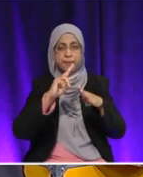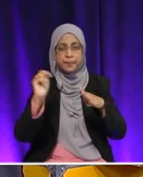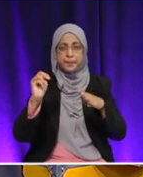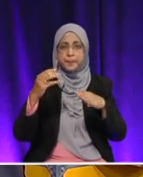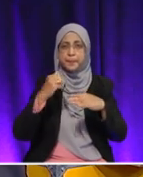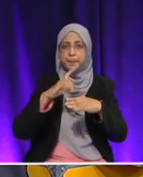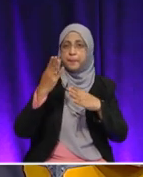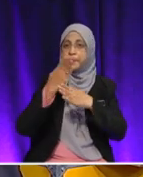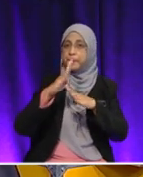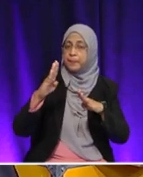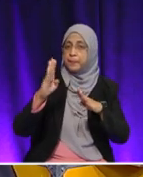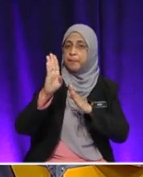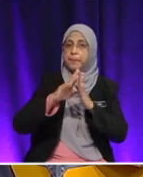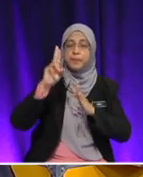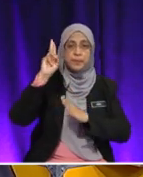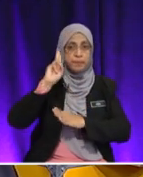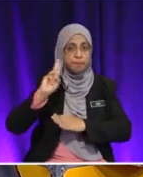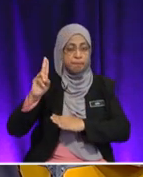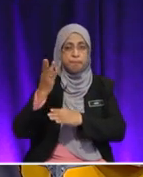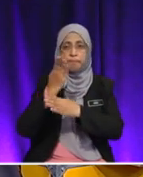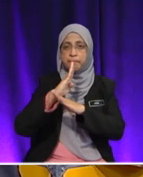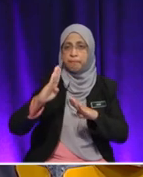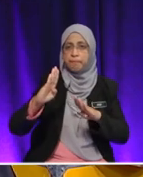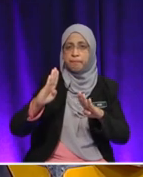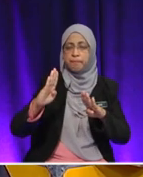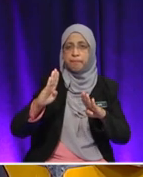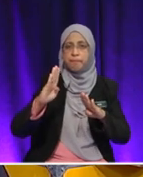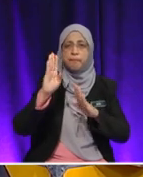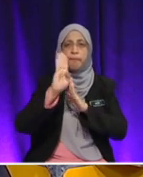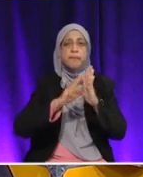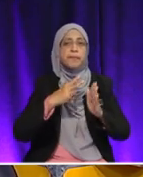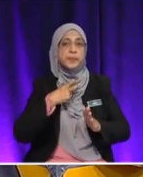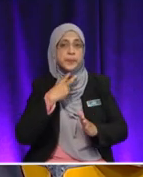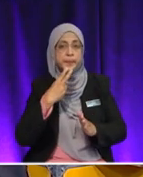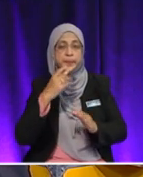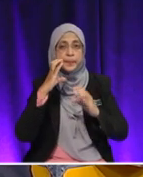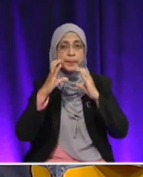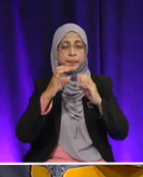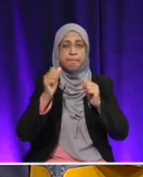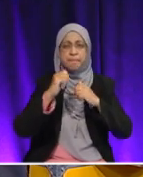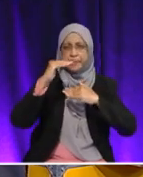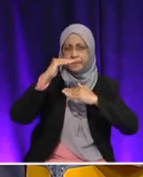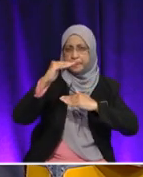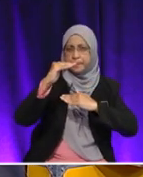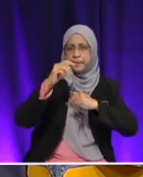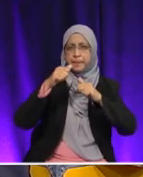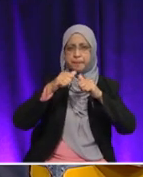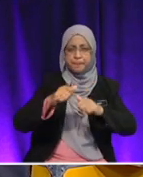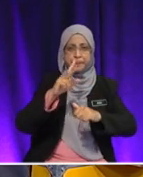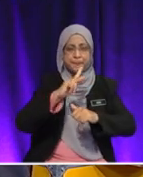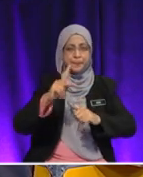kebebasan beragama dan juga kebebasan bersuara dengan batasan yang telah pun ditetapkan dalam